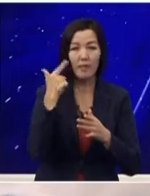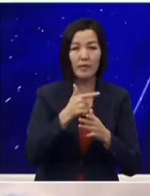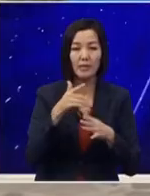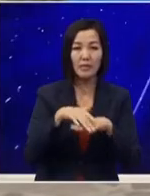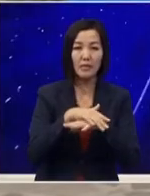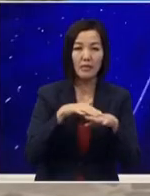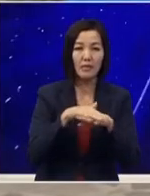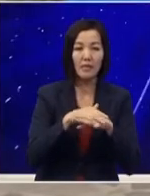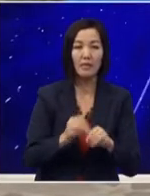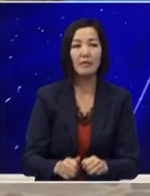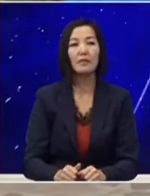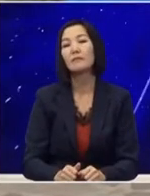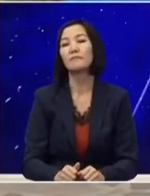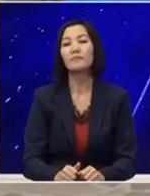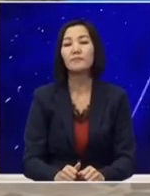населения.